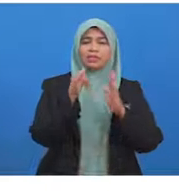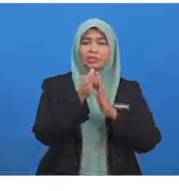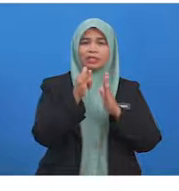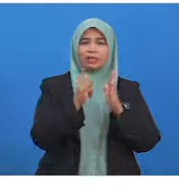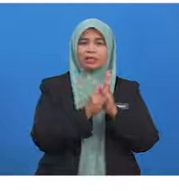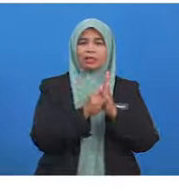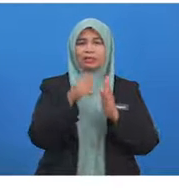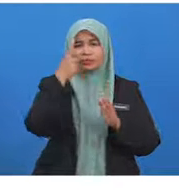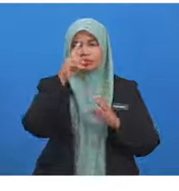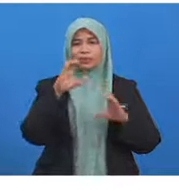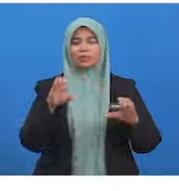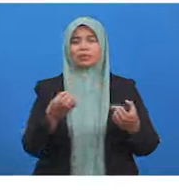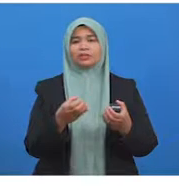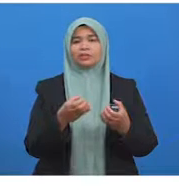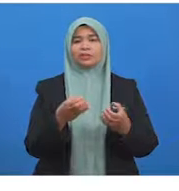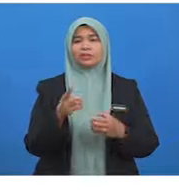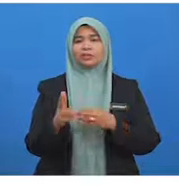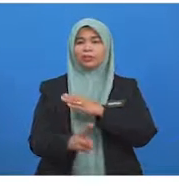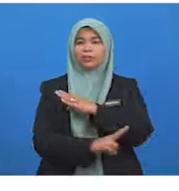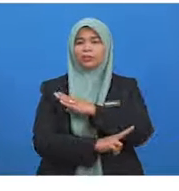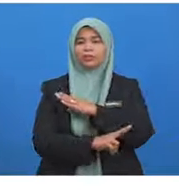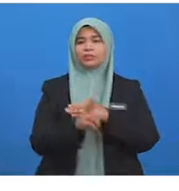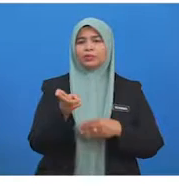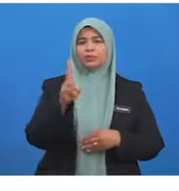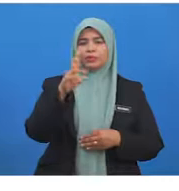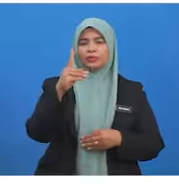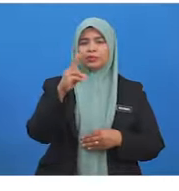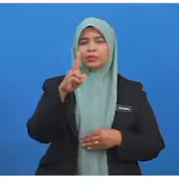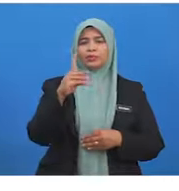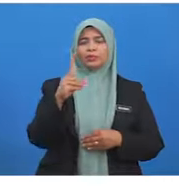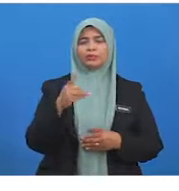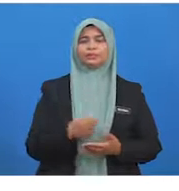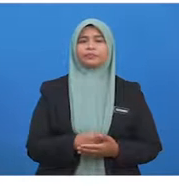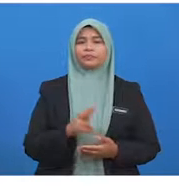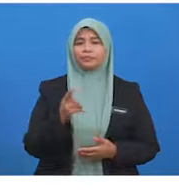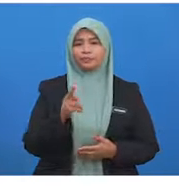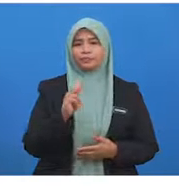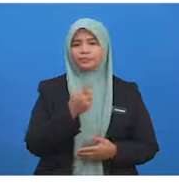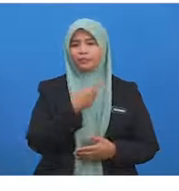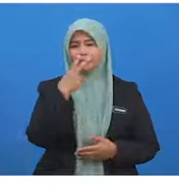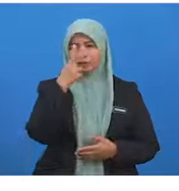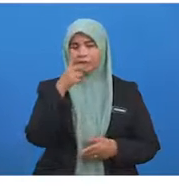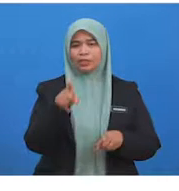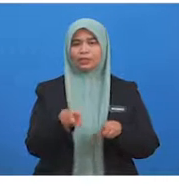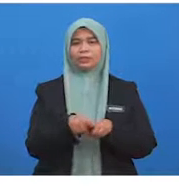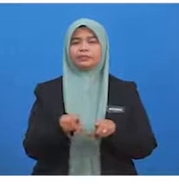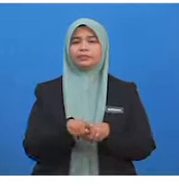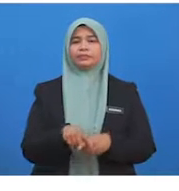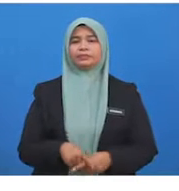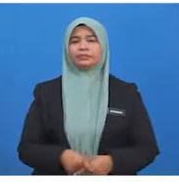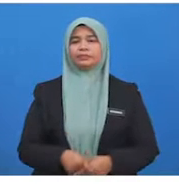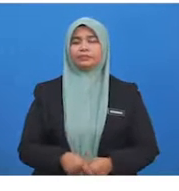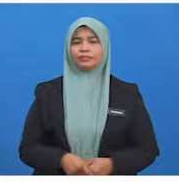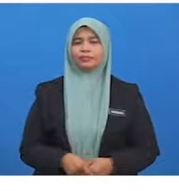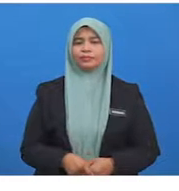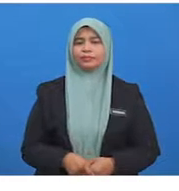Kita teliti sama-sama. Apakah syarat-syaratnya? Pertama, mestilah